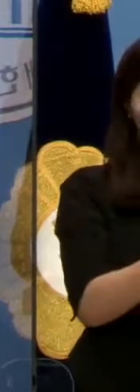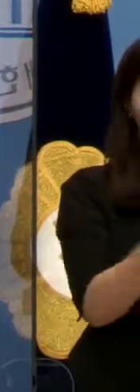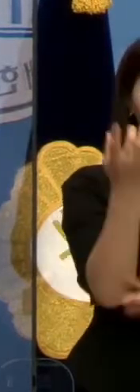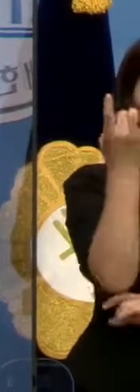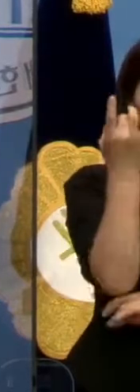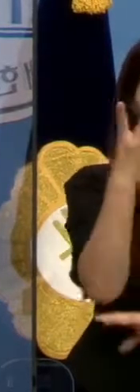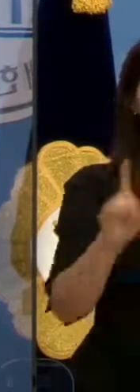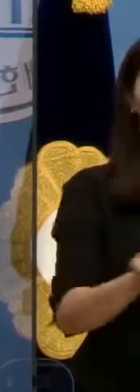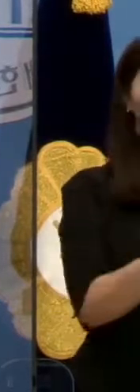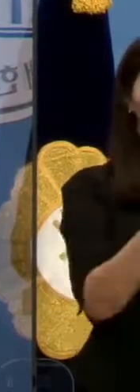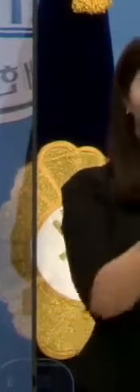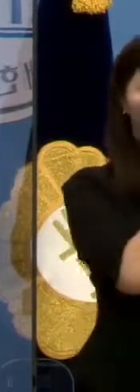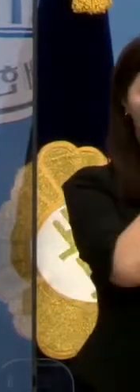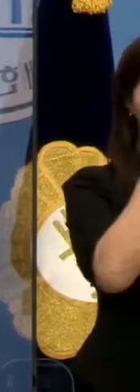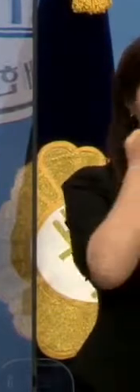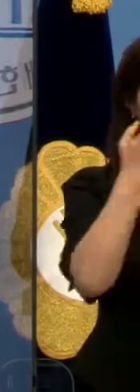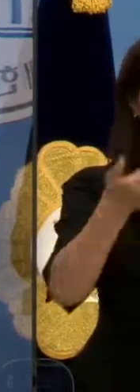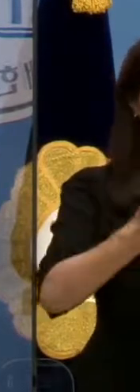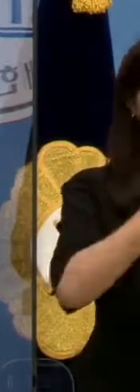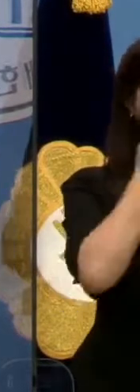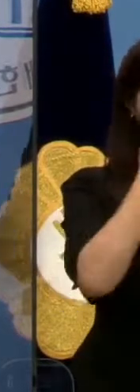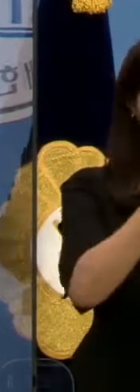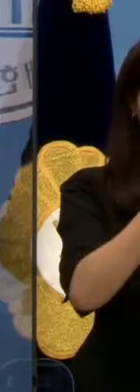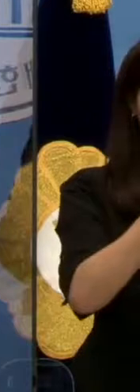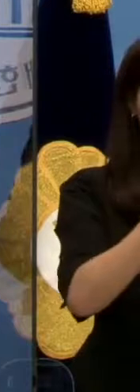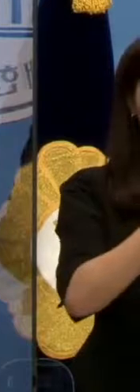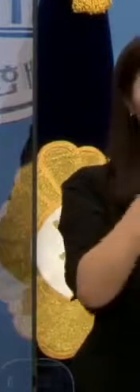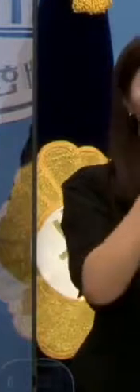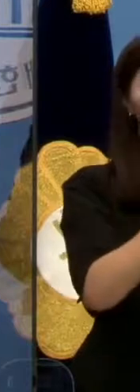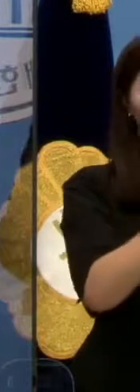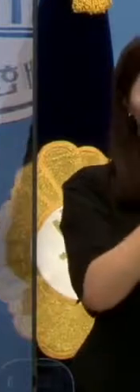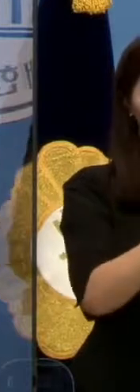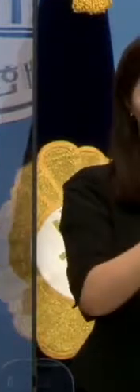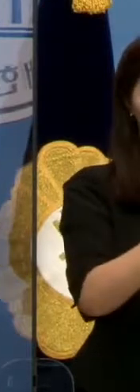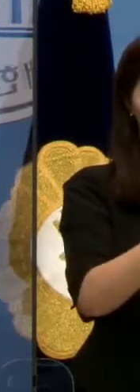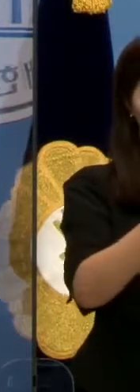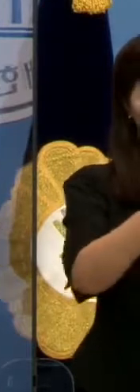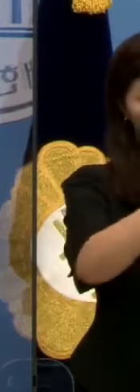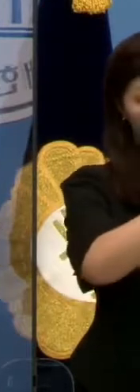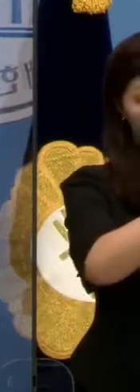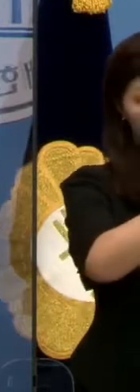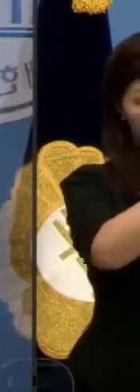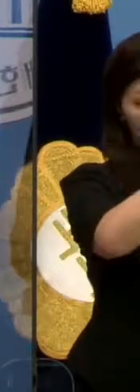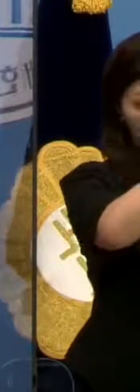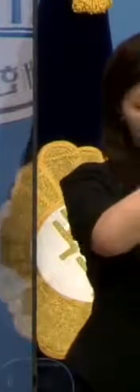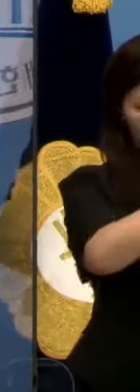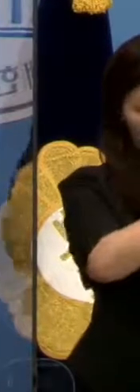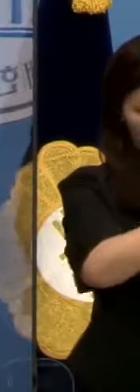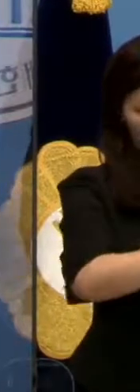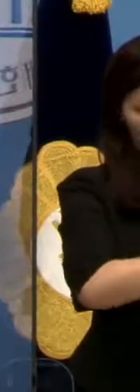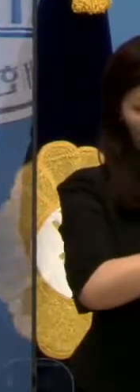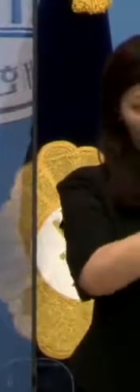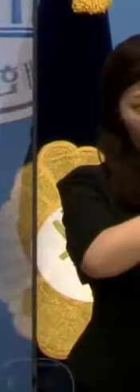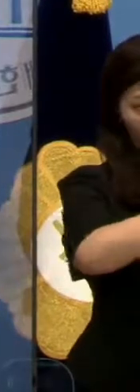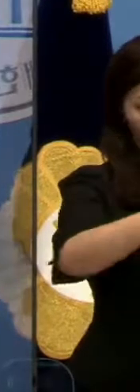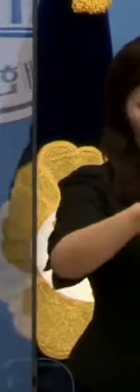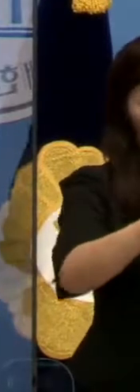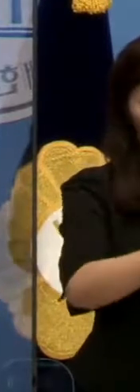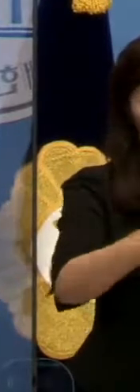최저 기준과 중산층의 생활 수준을 지향하는 적정 기준을 설정해